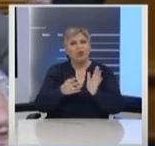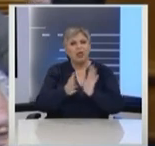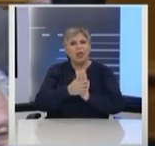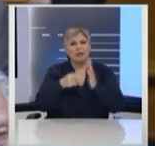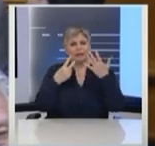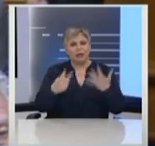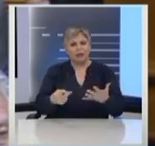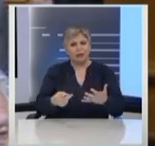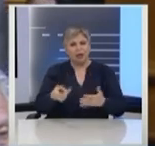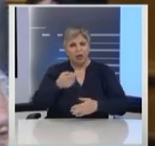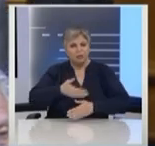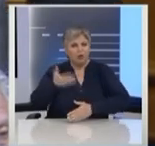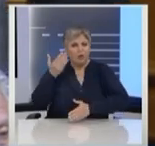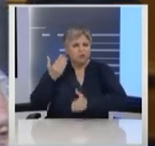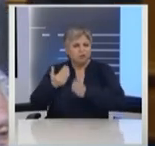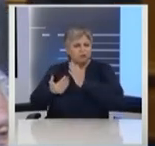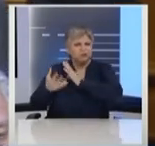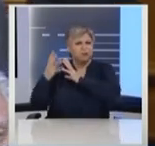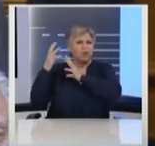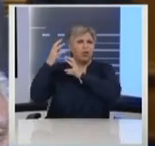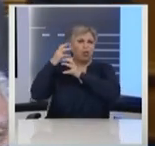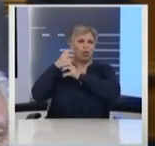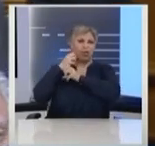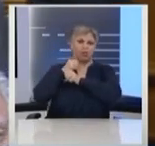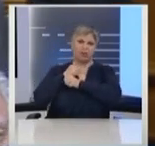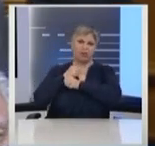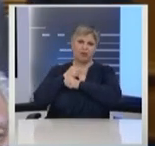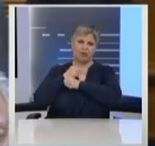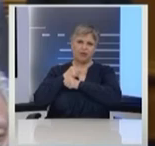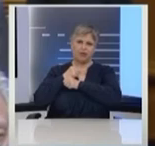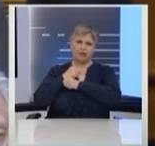μεσαίωνα, σκοταδισμού?